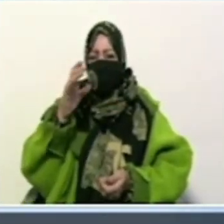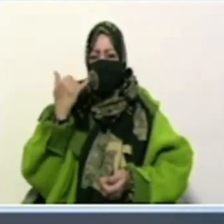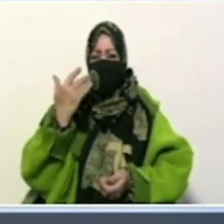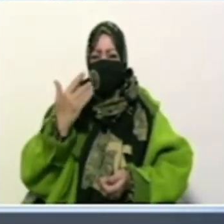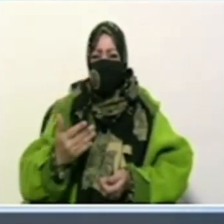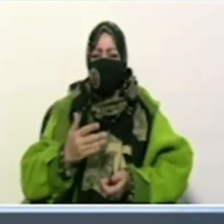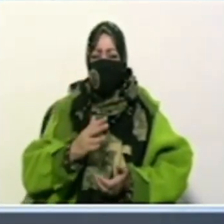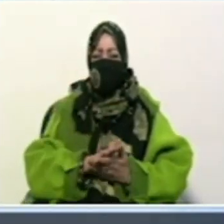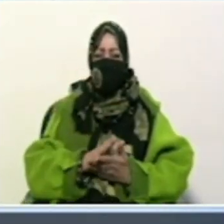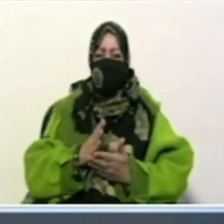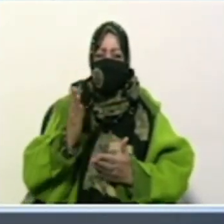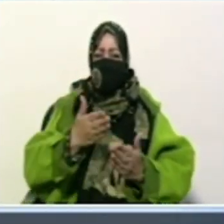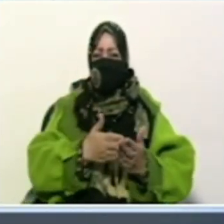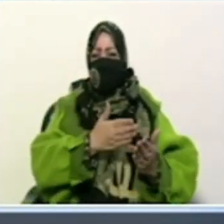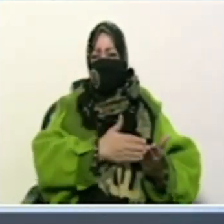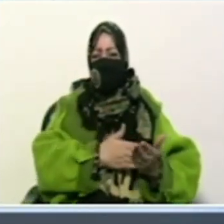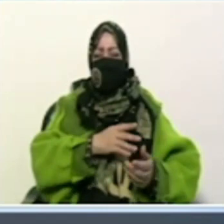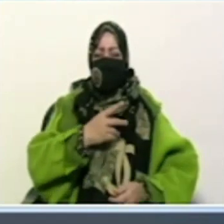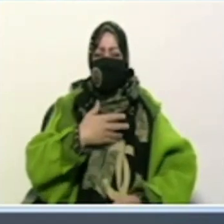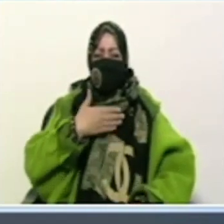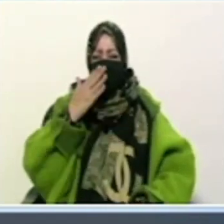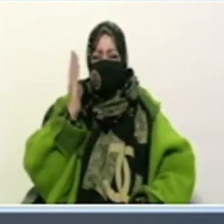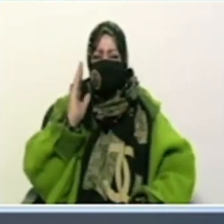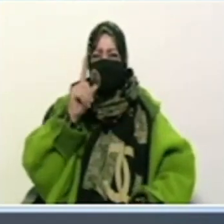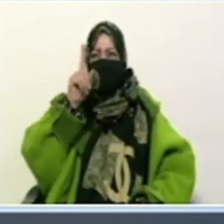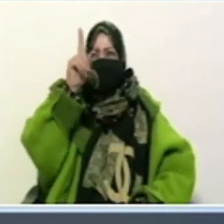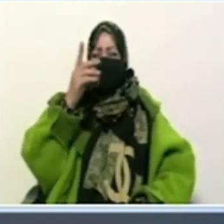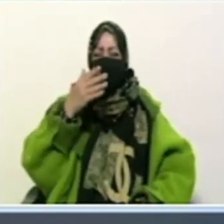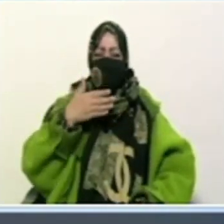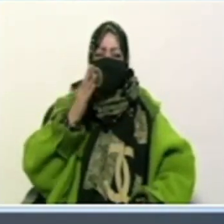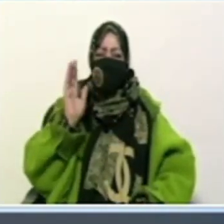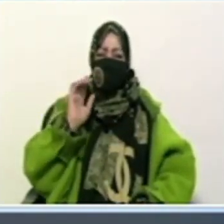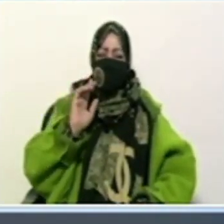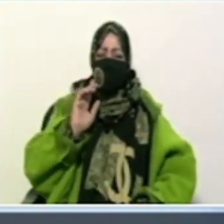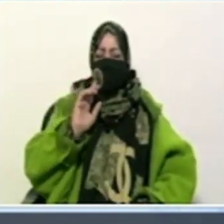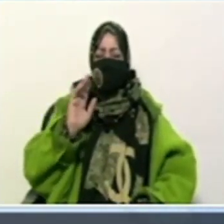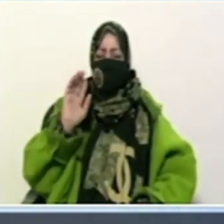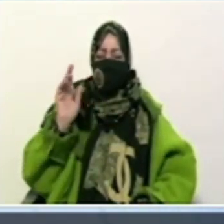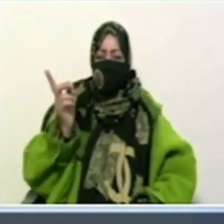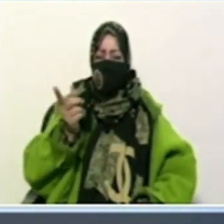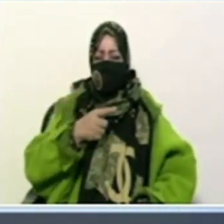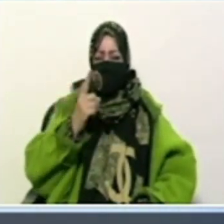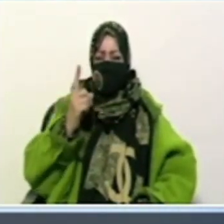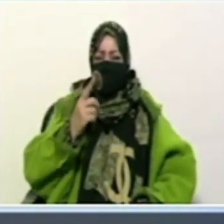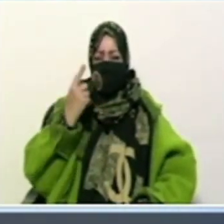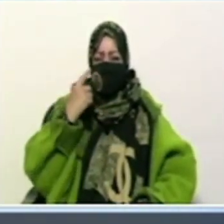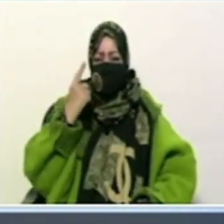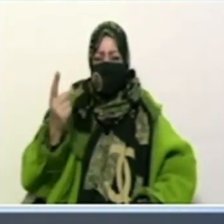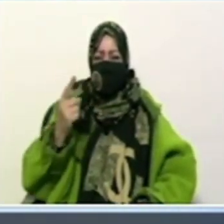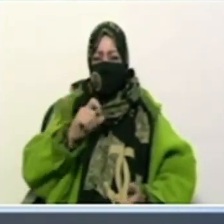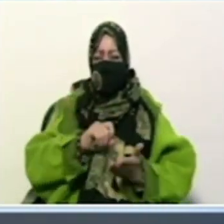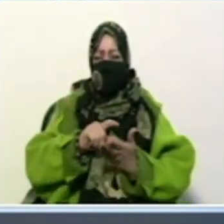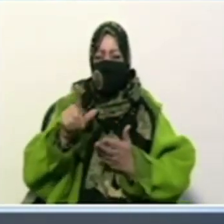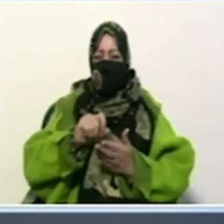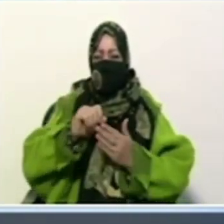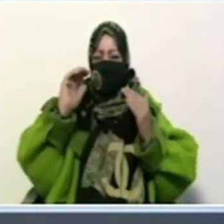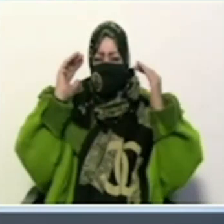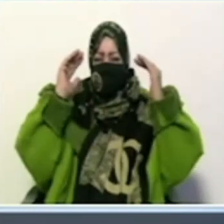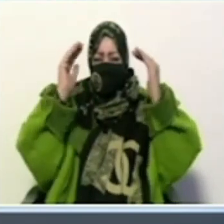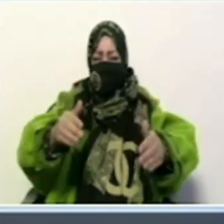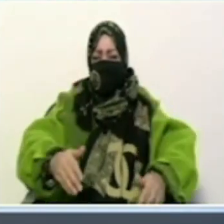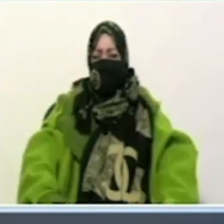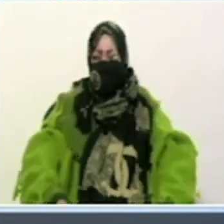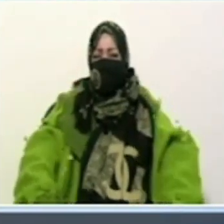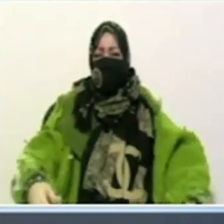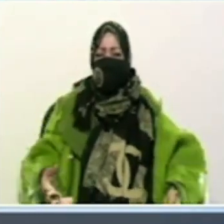للرسالات السماوية، وهذا يكثر للأسف في البلاد الأوروبية وغيرها من البلدان، يعني ضعفت